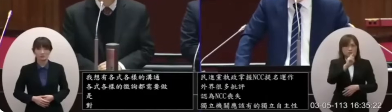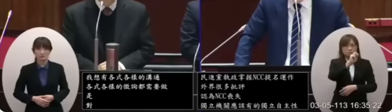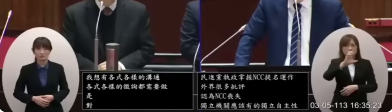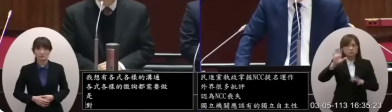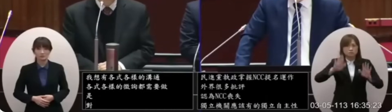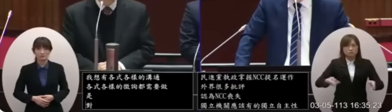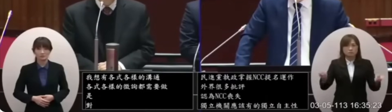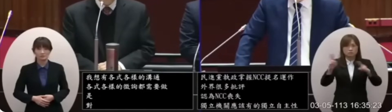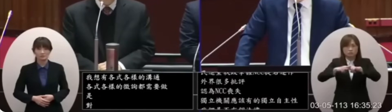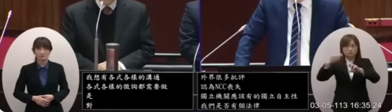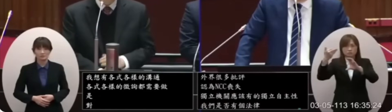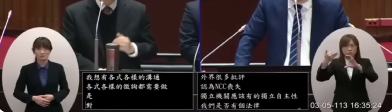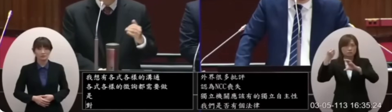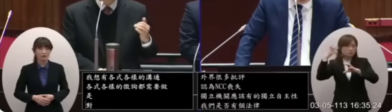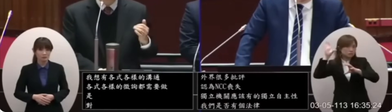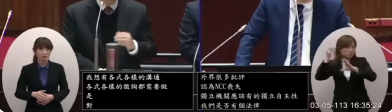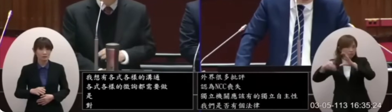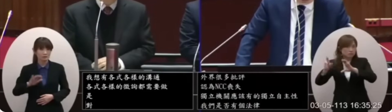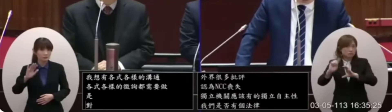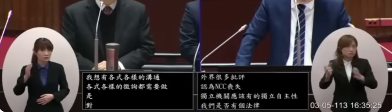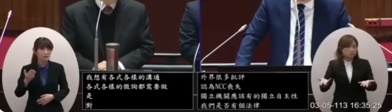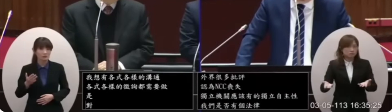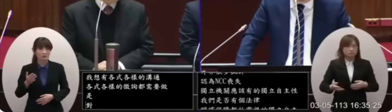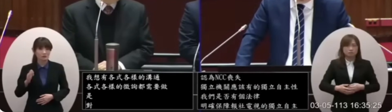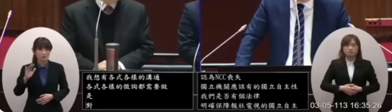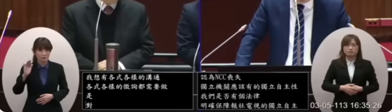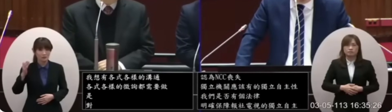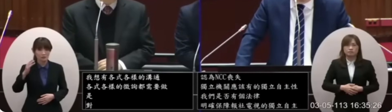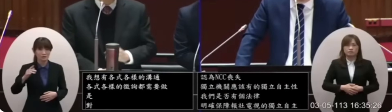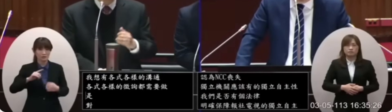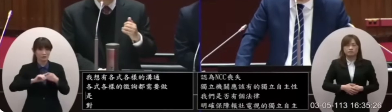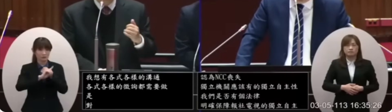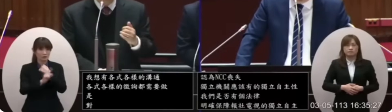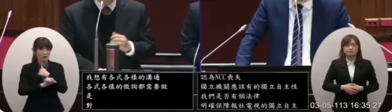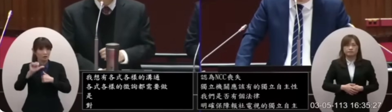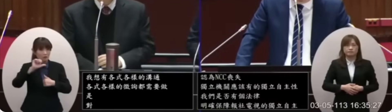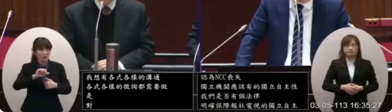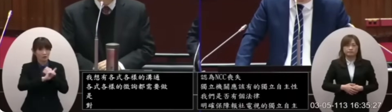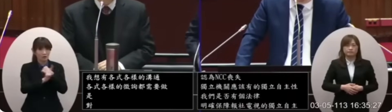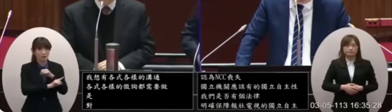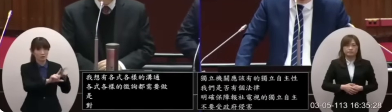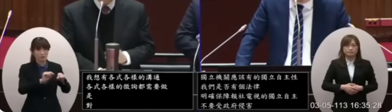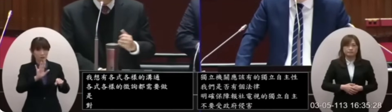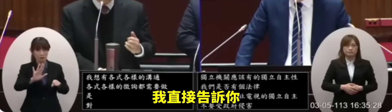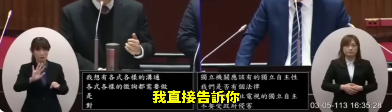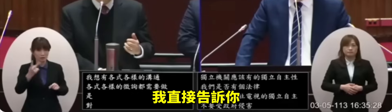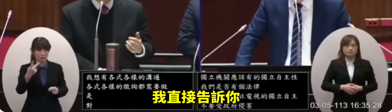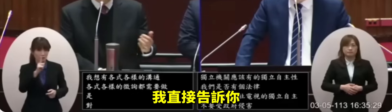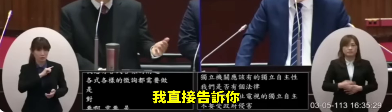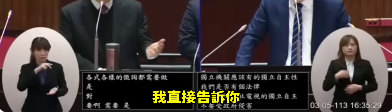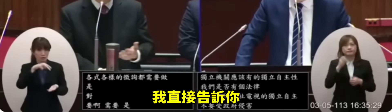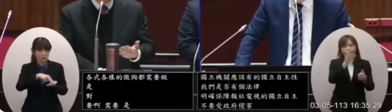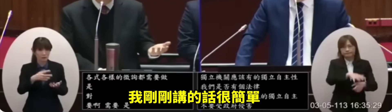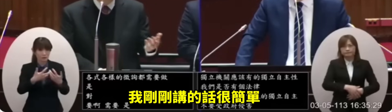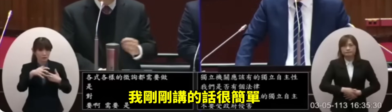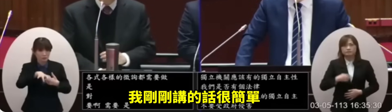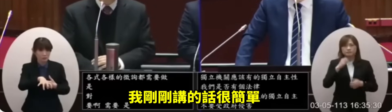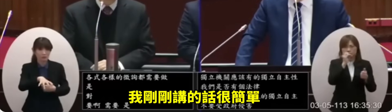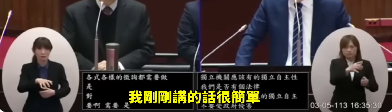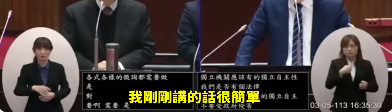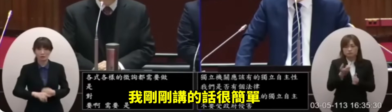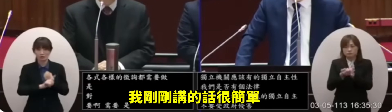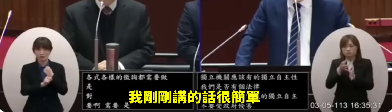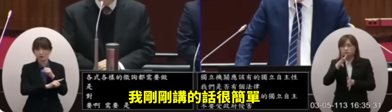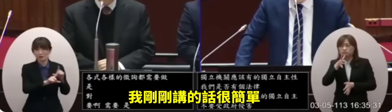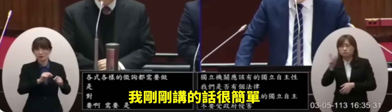台啊？ 哎，但是他有他的这个执法的依据啊，而且他是一个独立机构，所以独立机构 我直接告诉你，我刚刚讲的